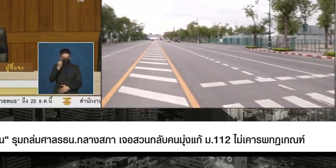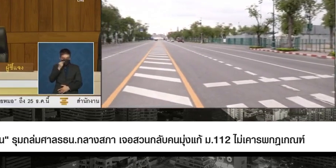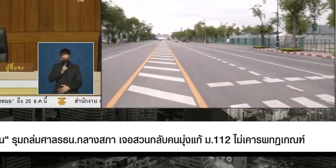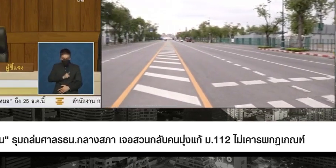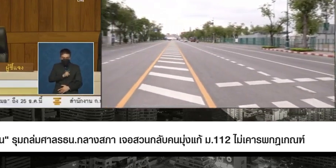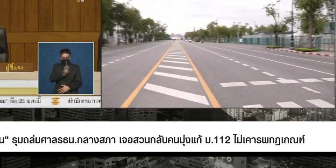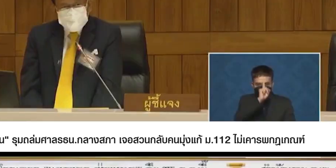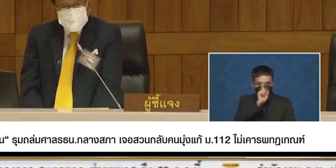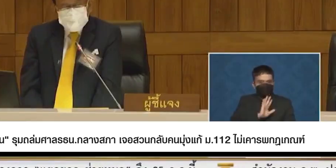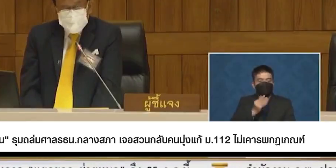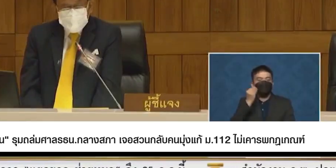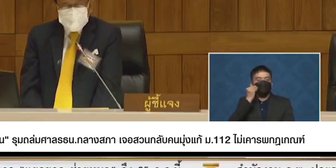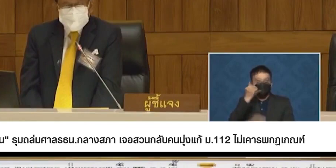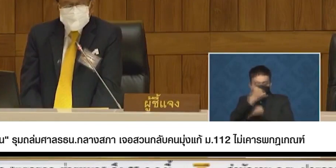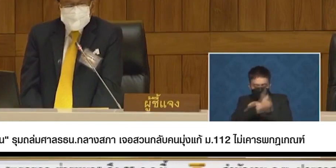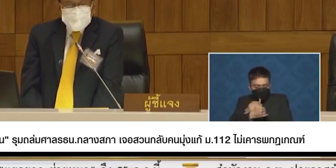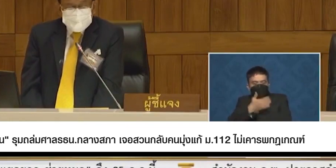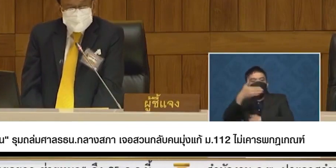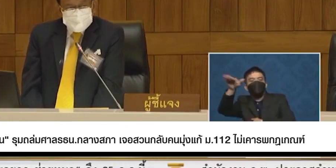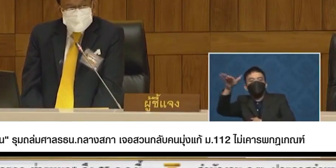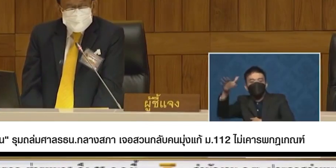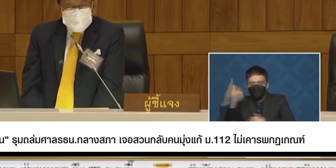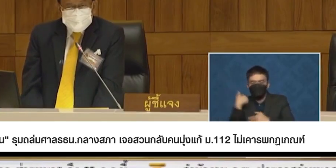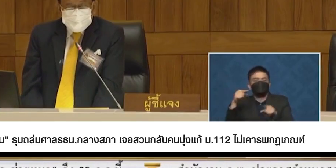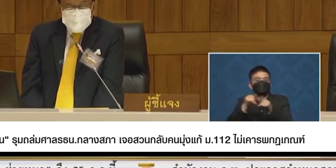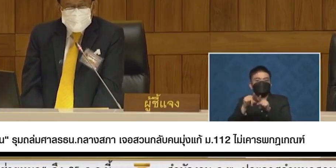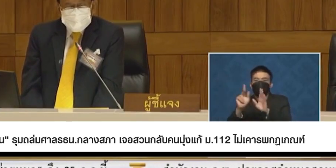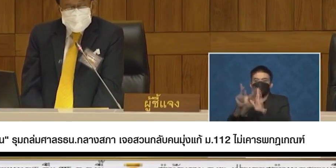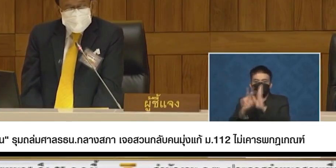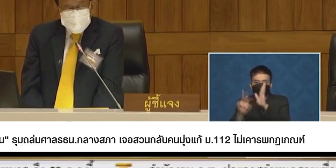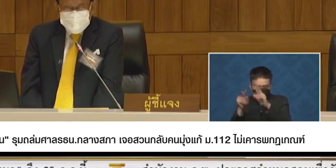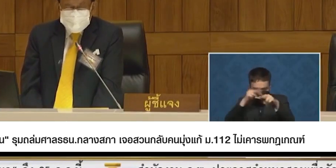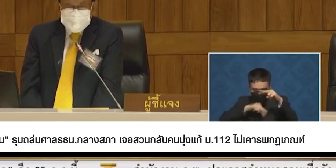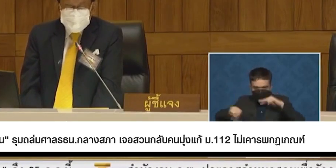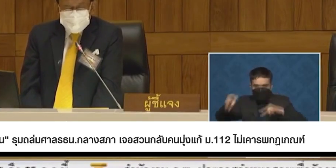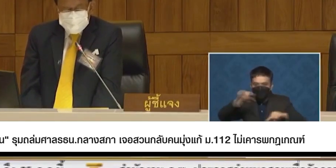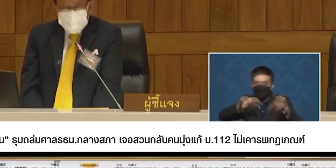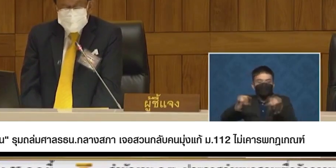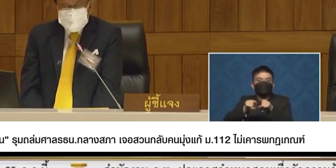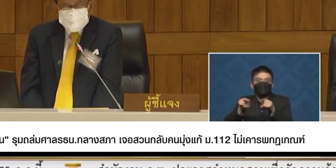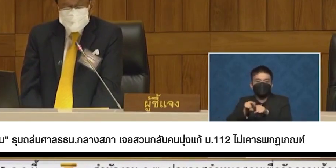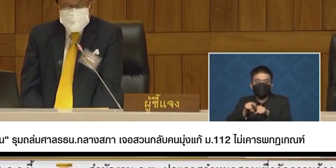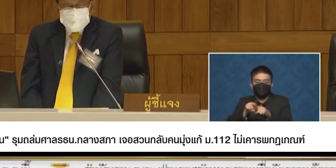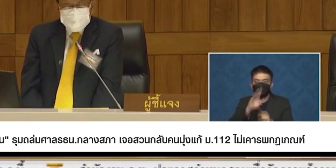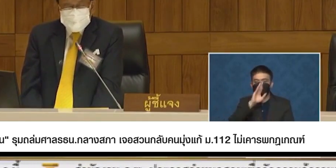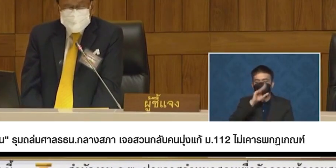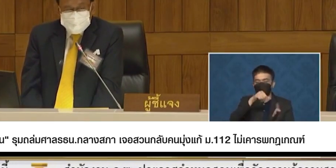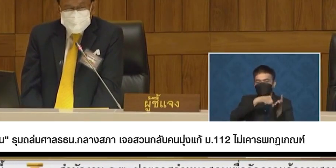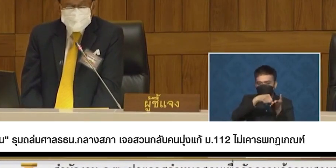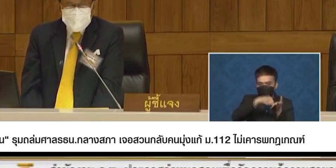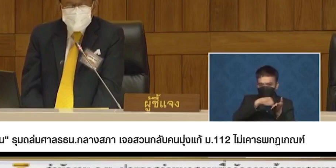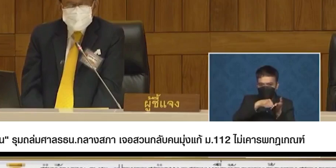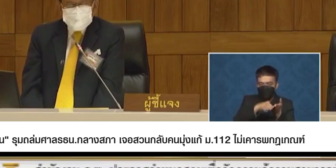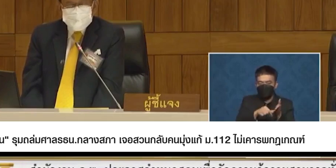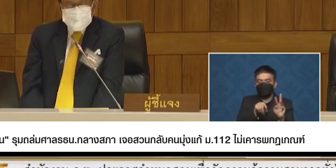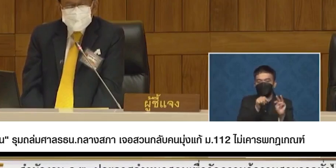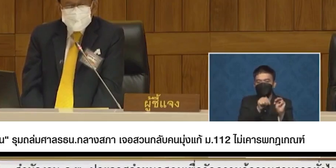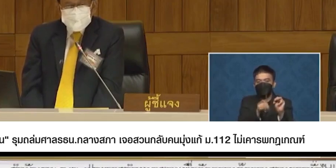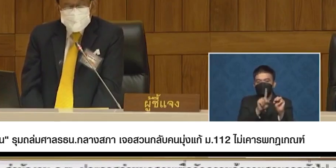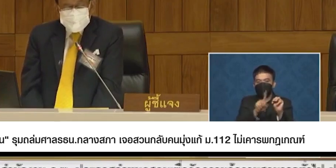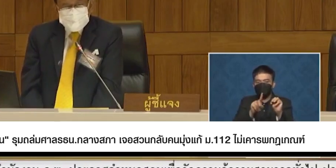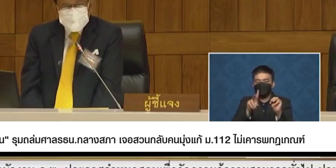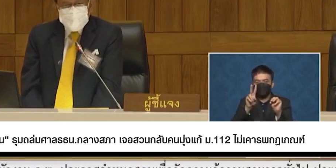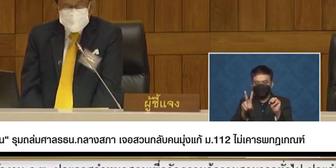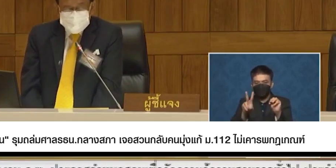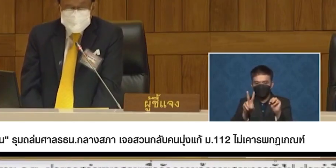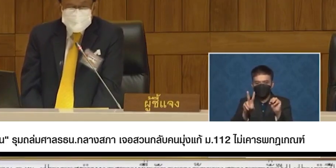ในประเทศอื่นๆอยู่ด้วยนั้นการที่ไปแก้ไขกฎหมาย112